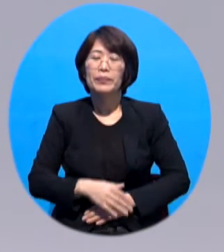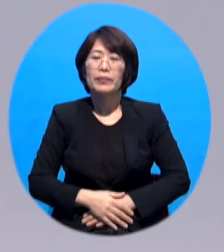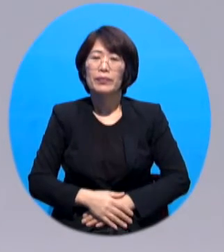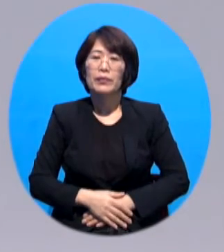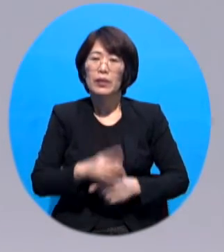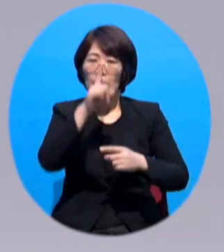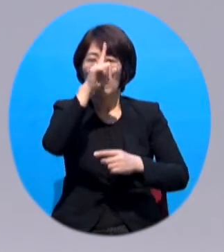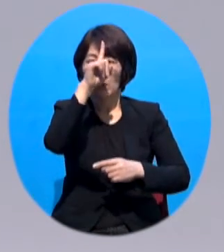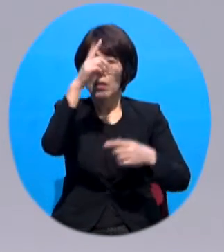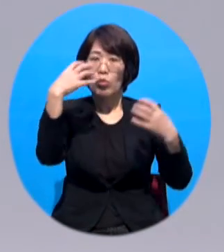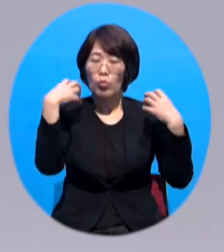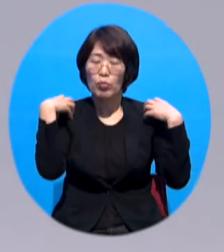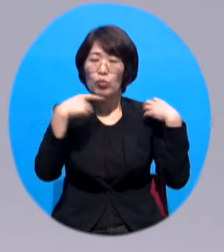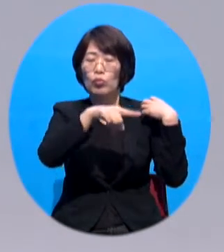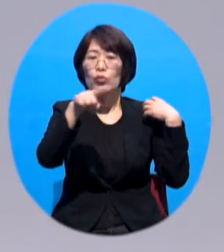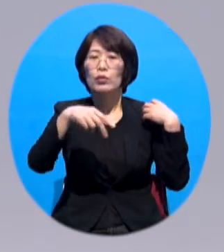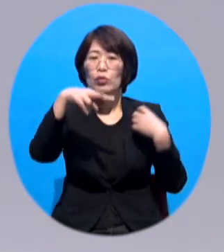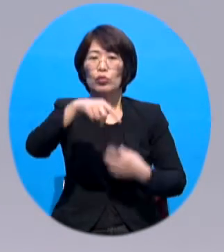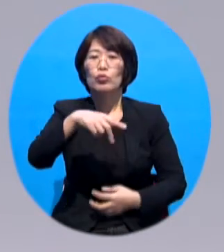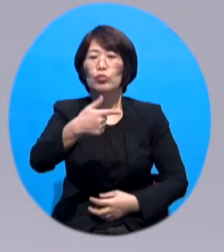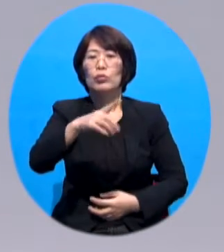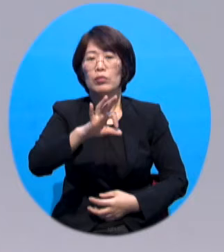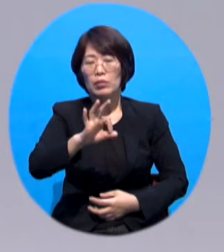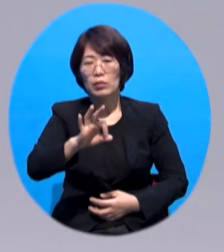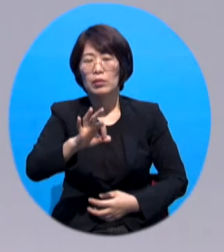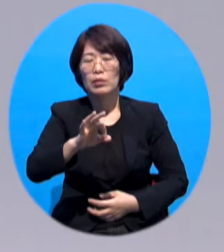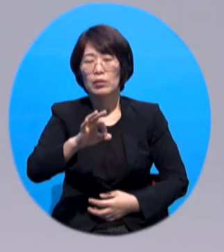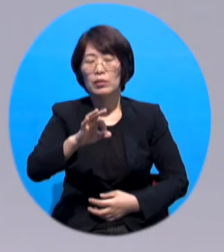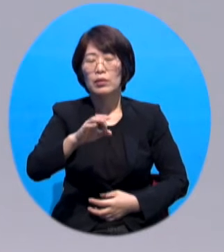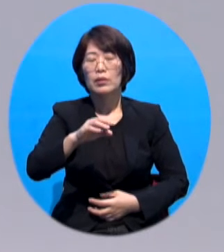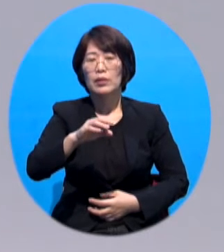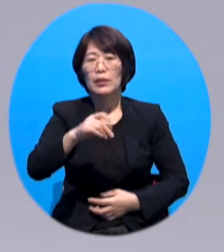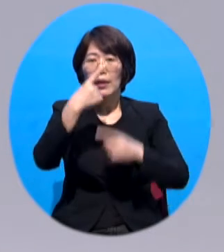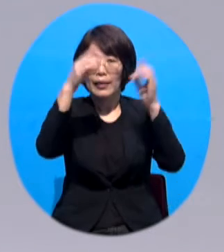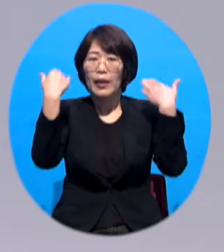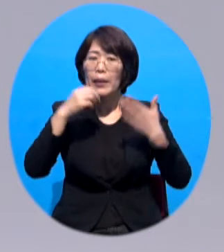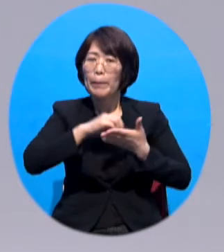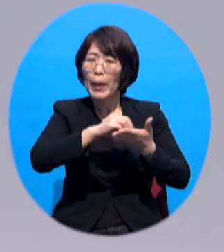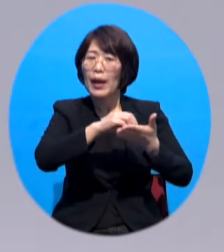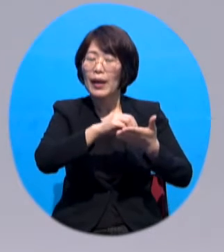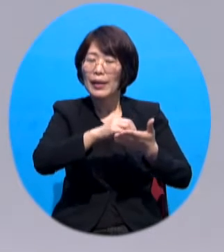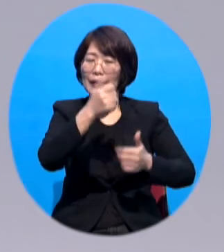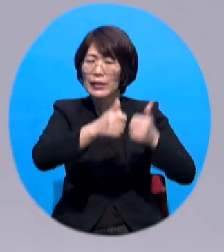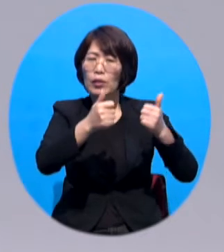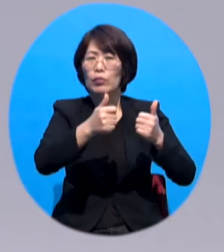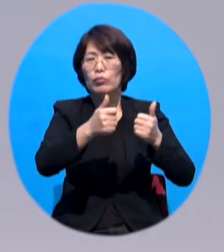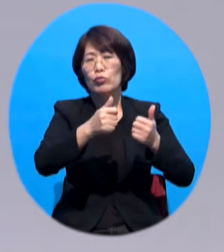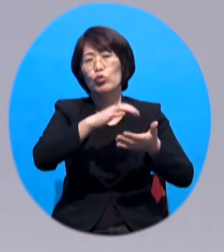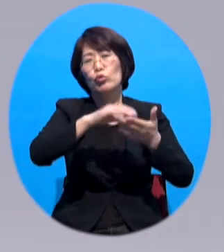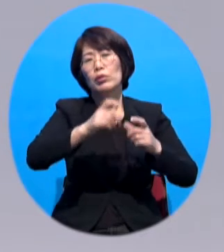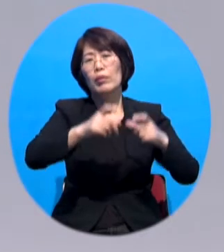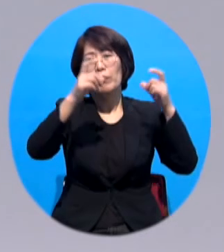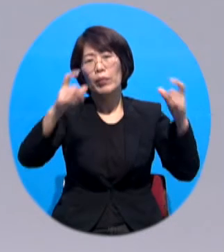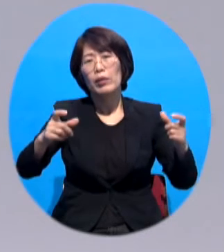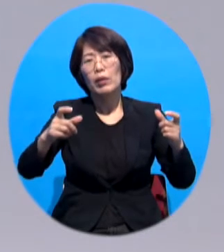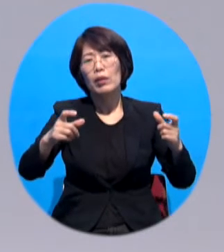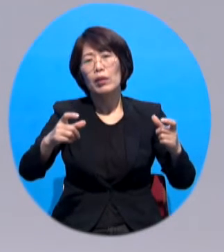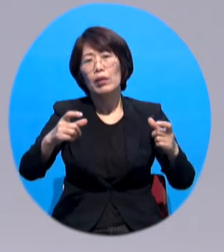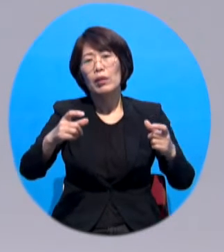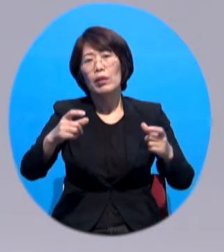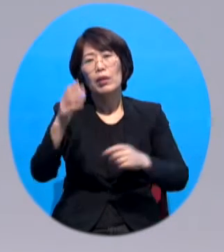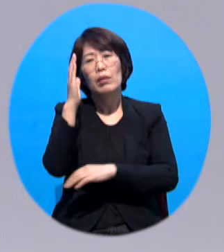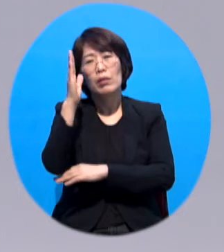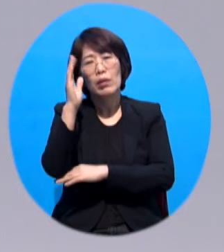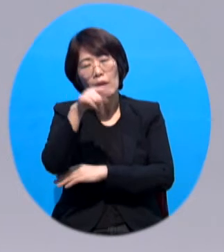새 정부에서 수능 정씨 비율을 높인다 고 한 것에 대해서 대단히 우리를 안고 있습니까 말씀드린 바와 같이